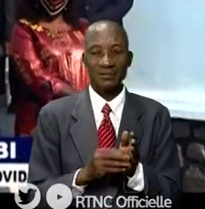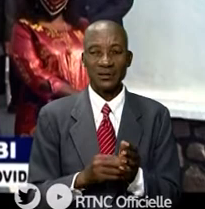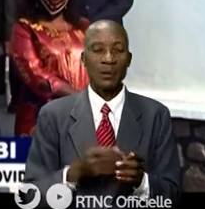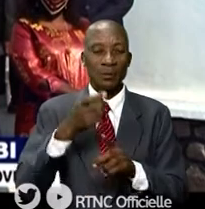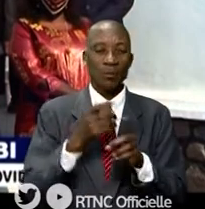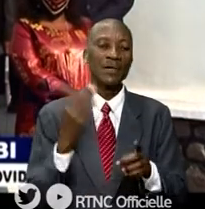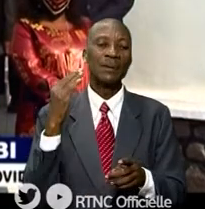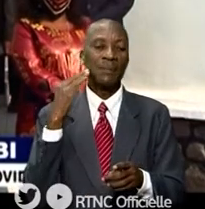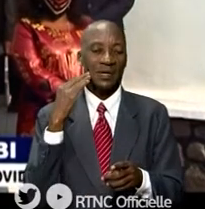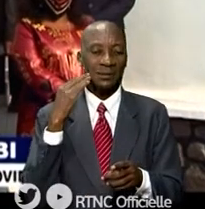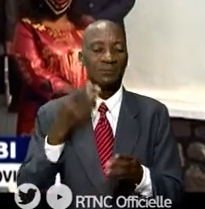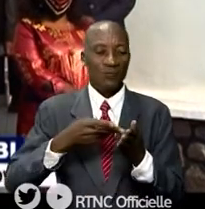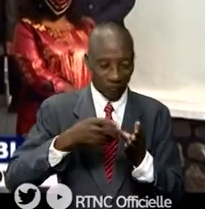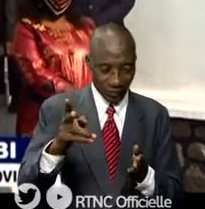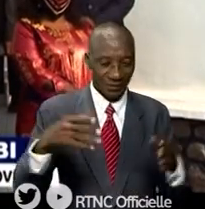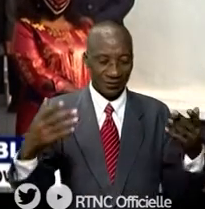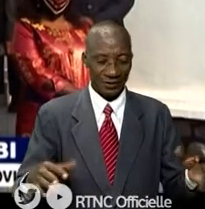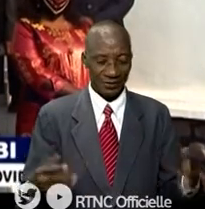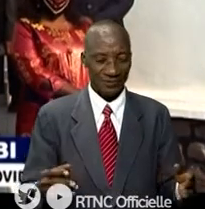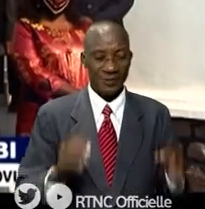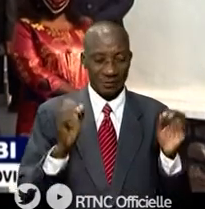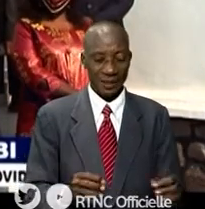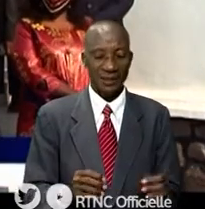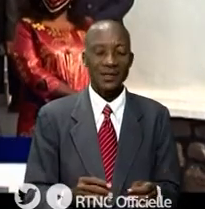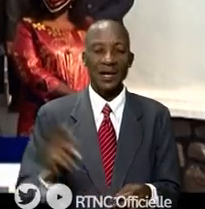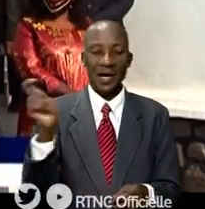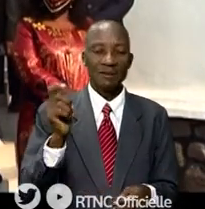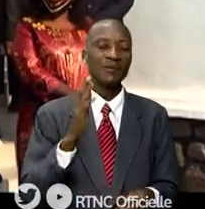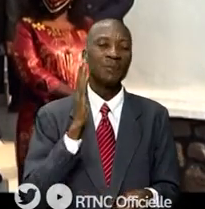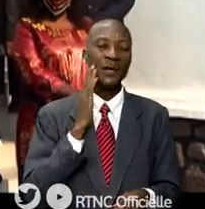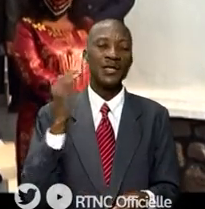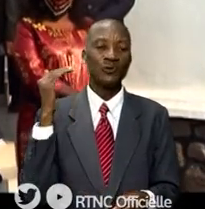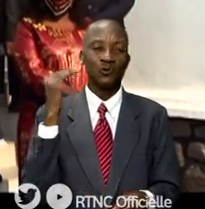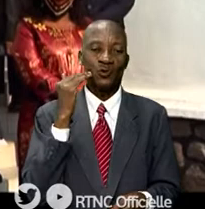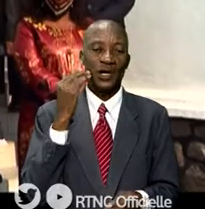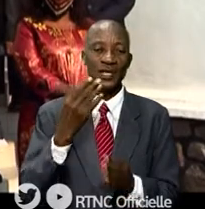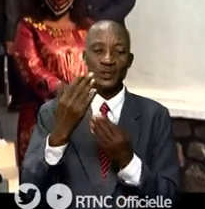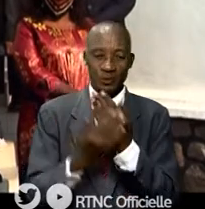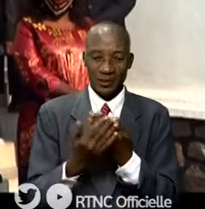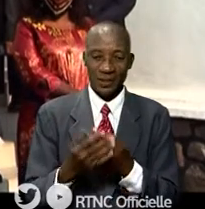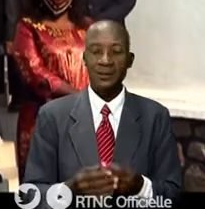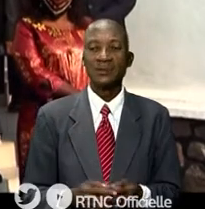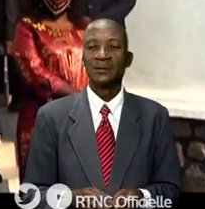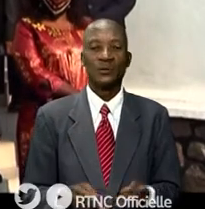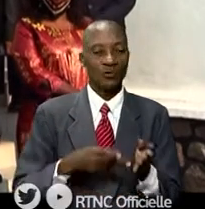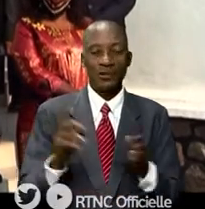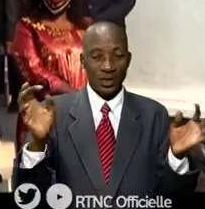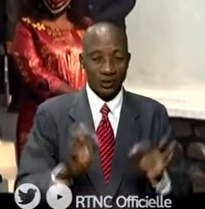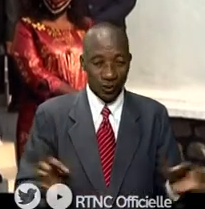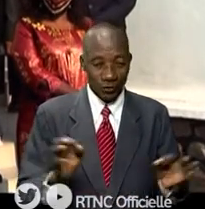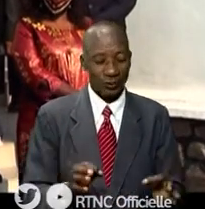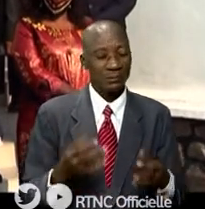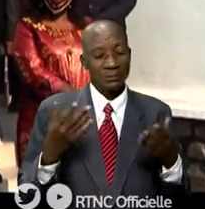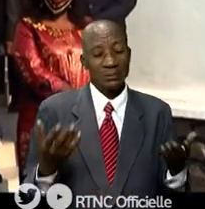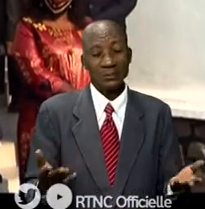mars. Et nous avons posé ce problème, ainsi que le problème de tous ces vacataires, toutes ces nouvelles unités de personnel non payés,